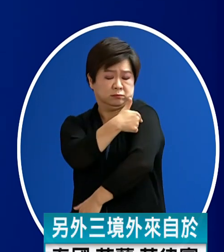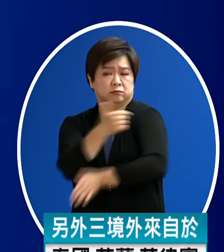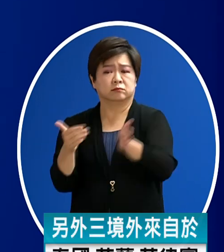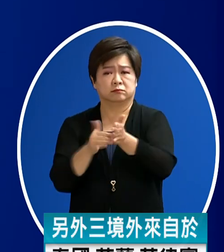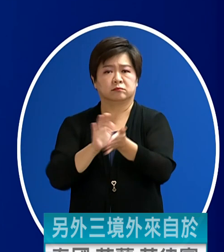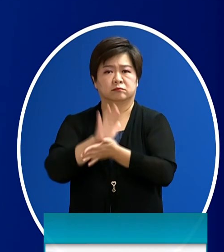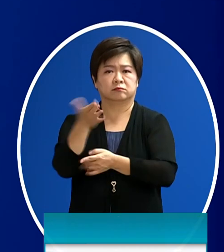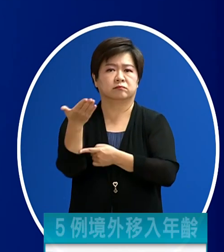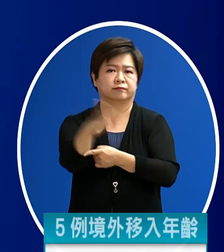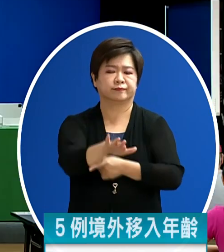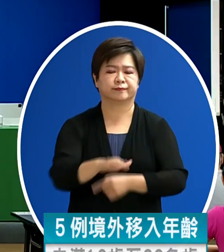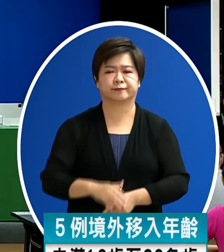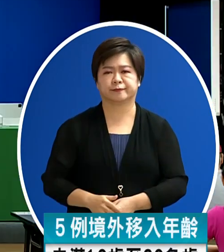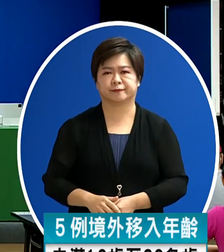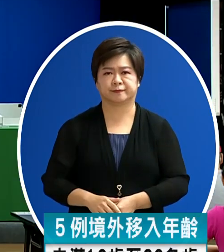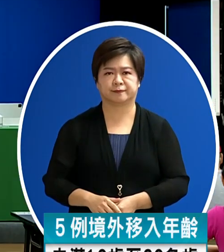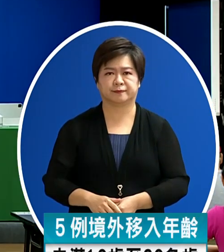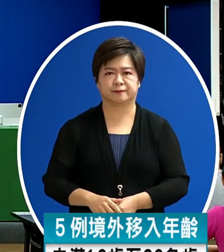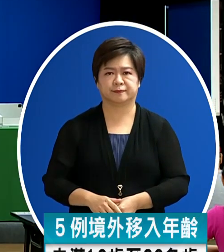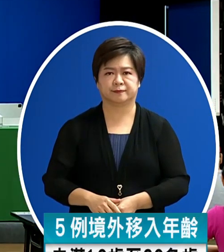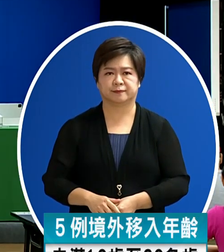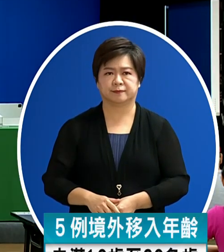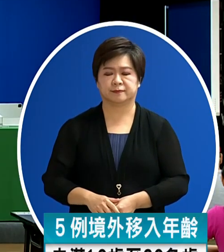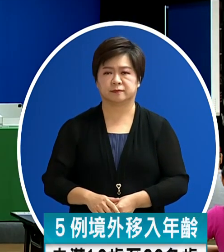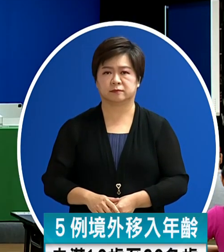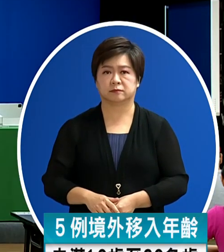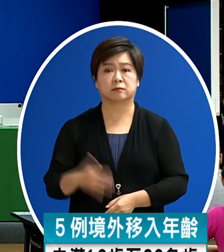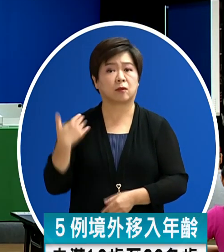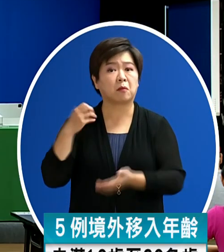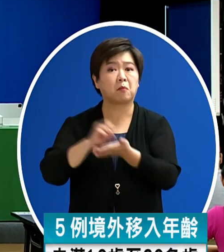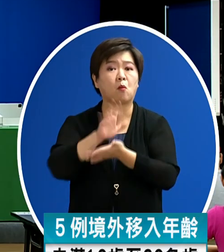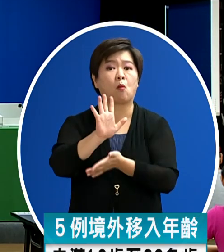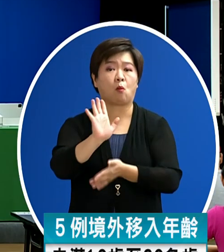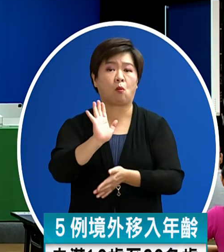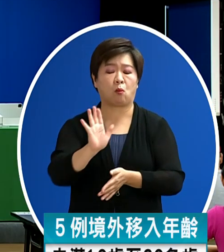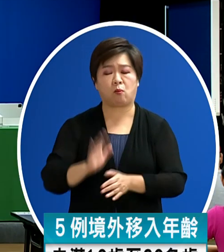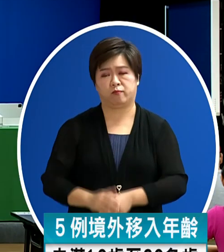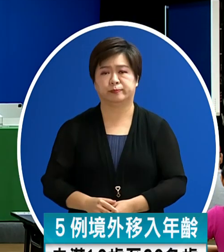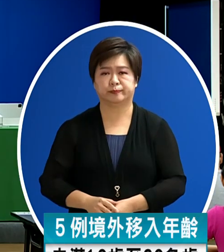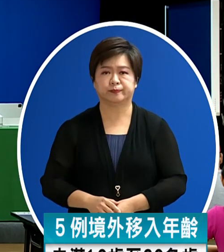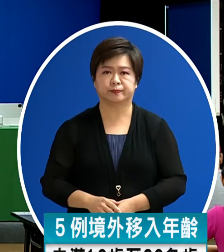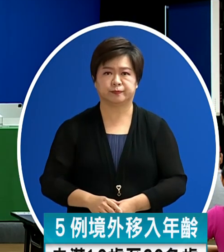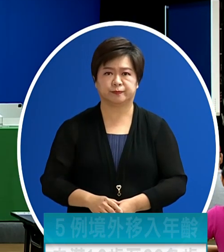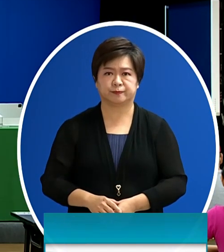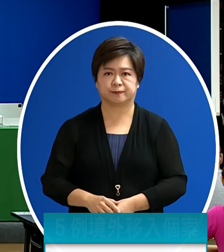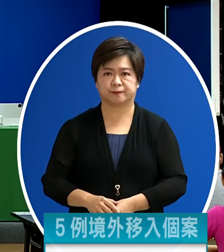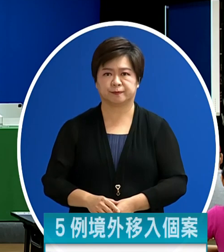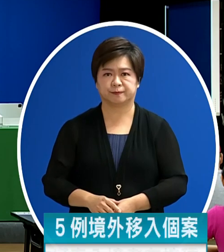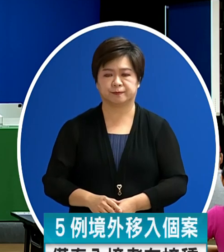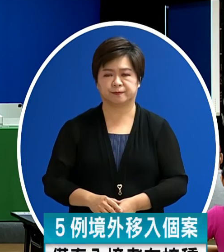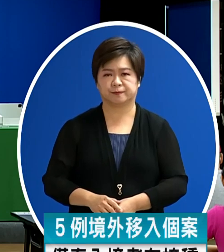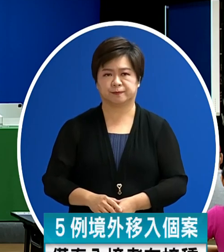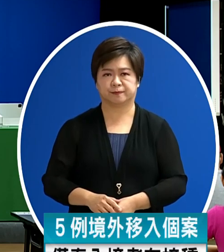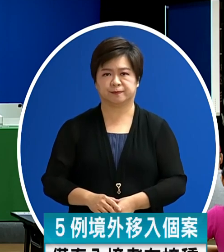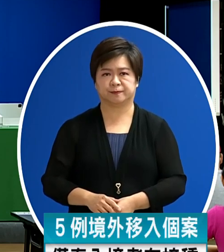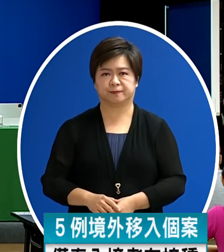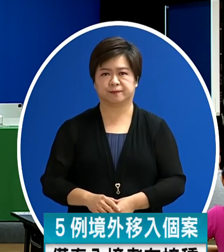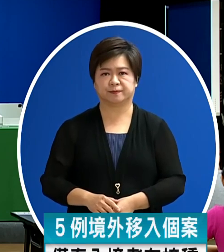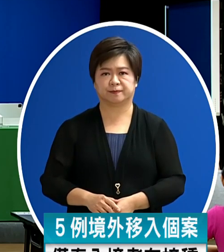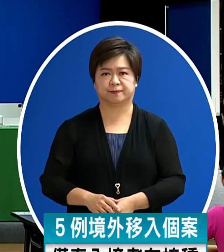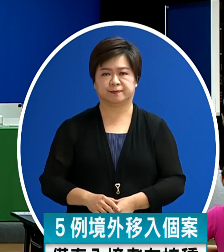的死亡， 这都已经报告过了嘛。好，来